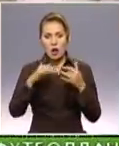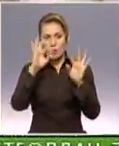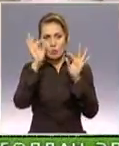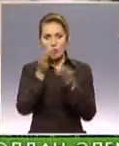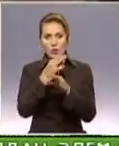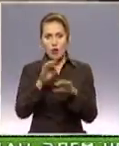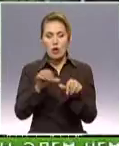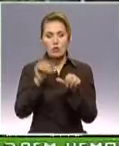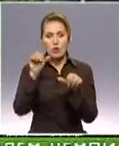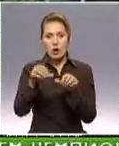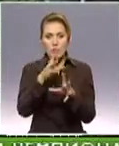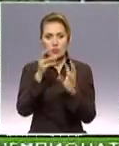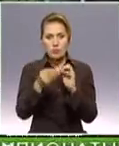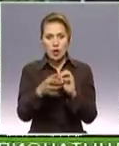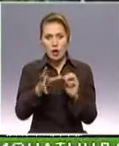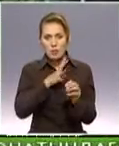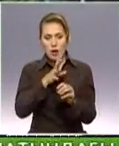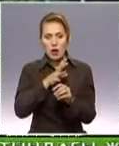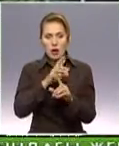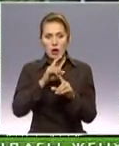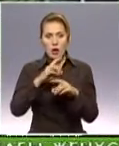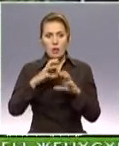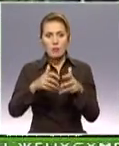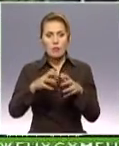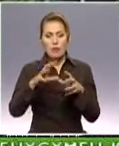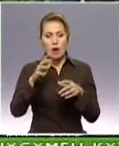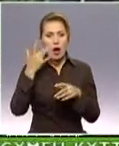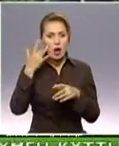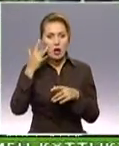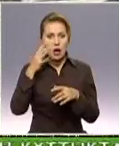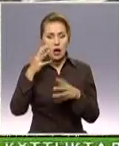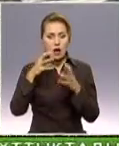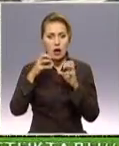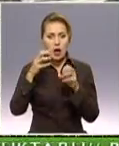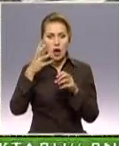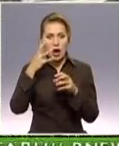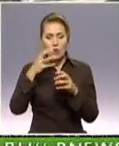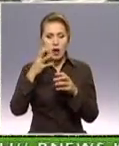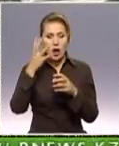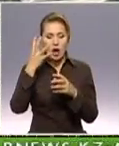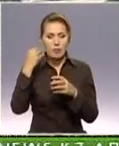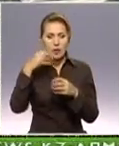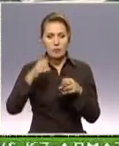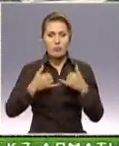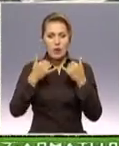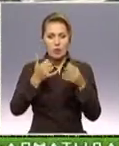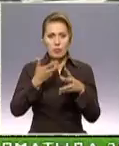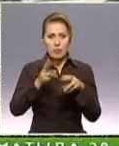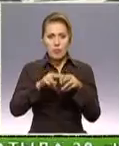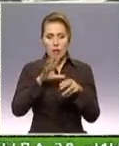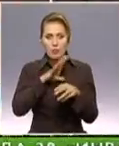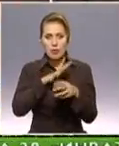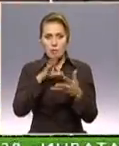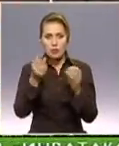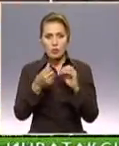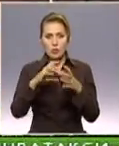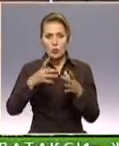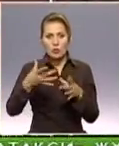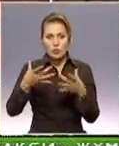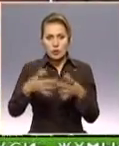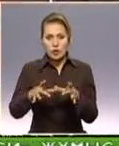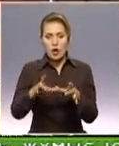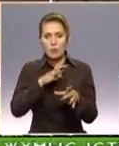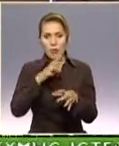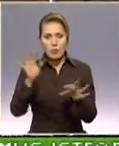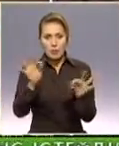ырғағымен ерекшеленіп, ғаламат шоуға айналатын анық. Әртістер алматылықтарға арнап, қыркүйекте тұсау кесілетін күйтабақтарындағы жаңа әндерін орындады.